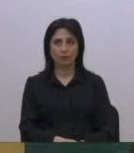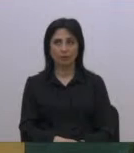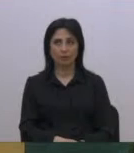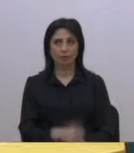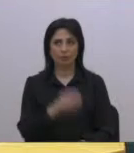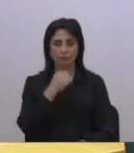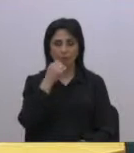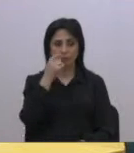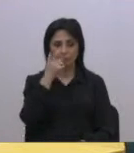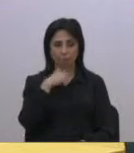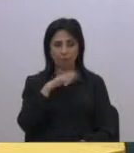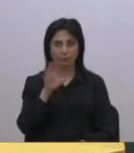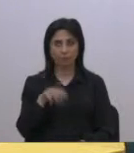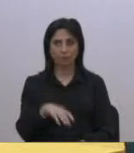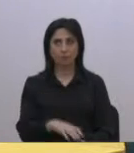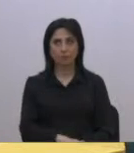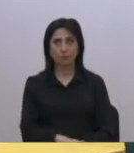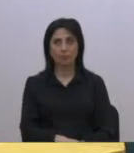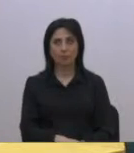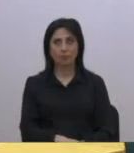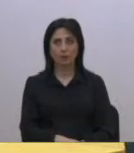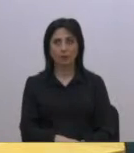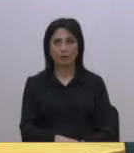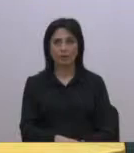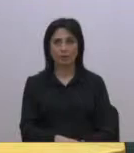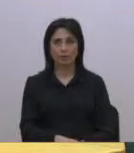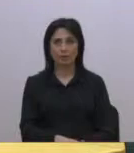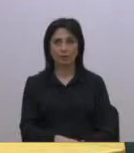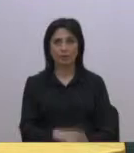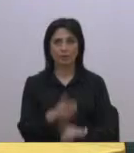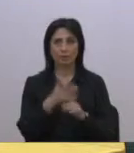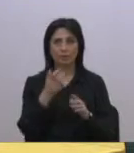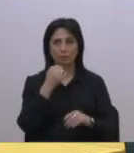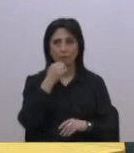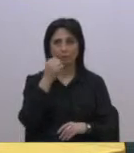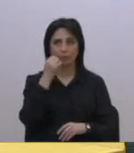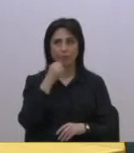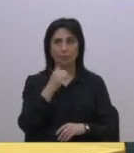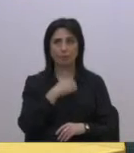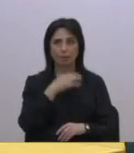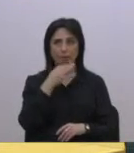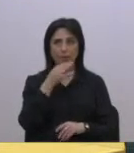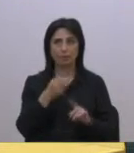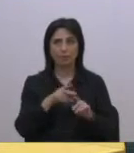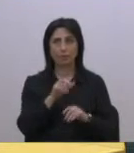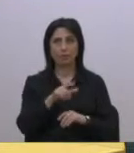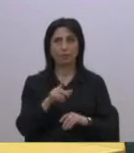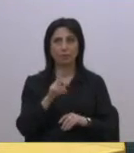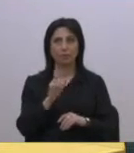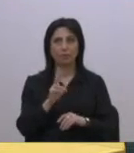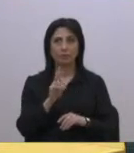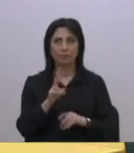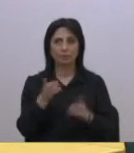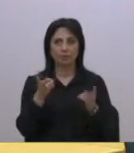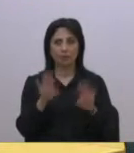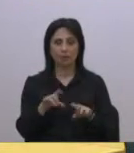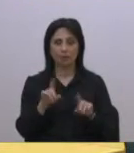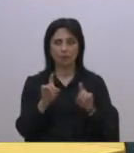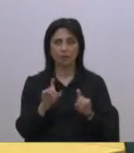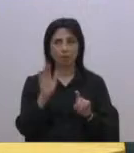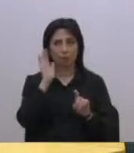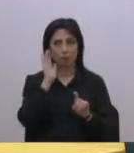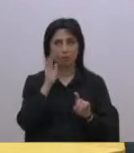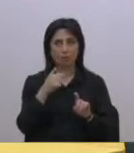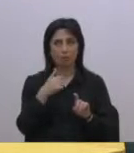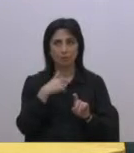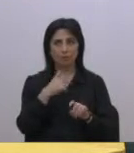დიდი მადლობა ბატონო თავმჯდომარე. ძალიან დიდი მადლობა მინდა გითხრათ იმ ადამიანებს, რომლებიც დარჩით ჩემს